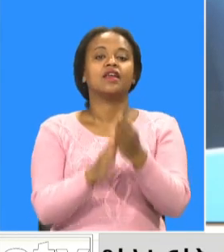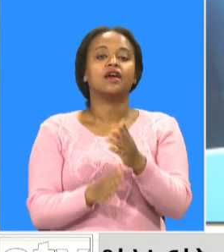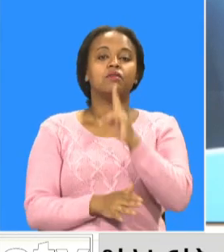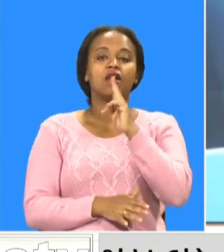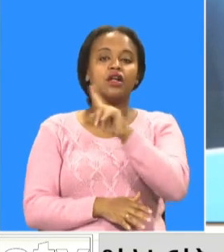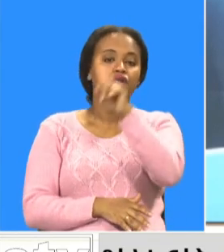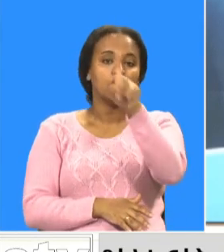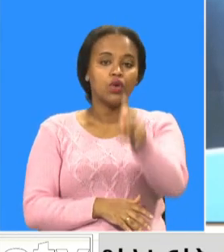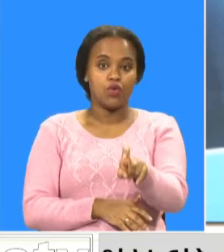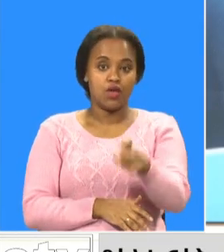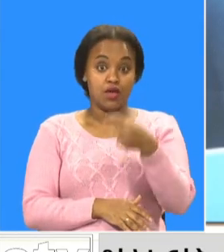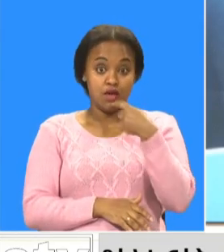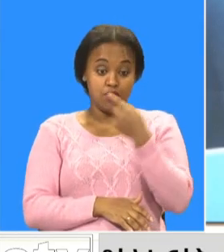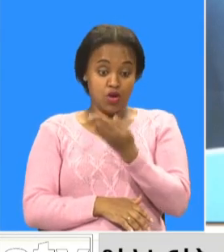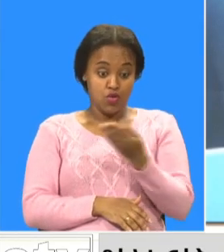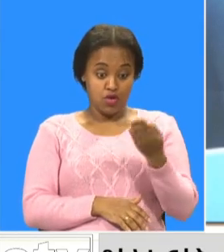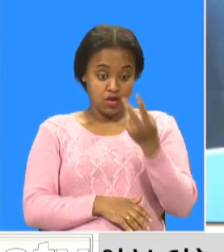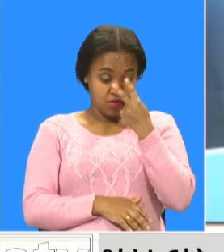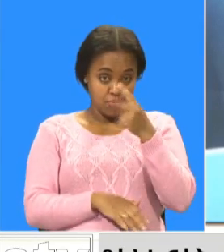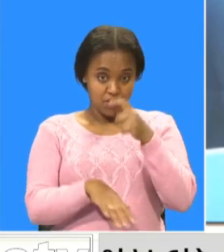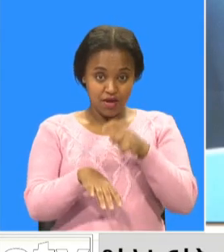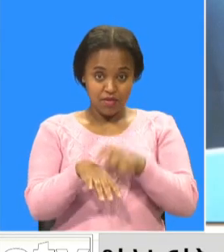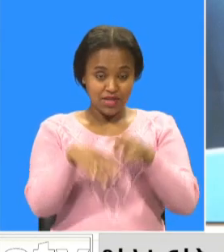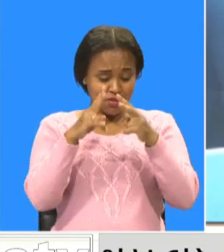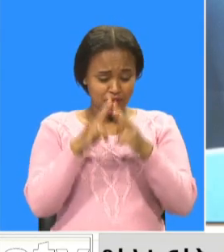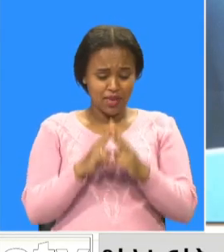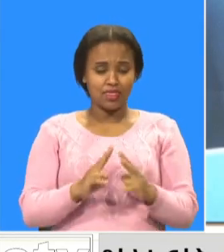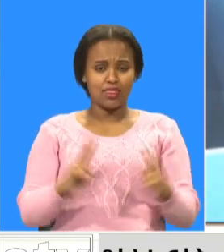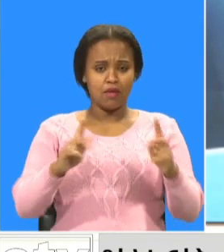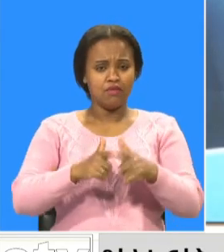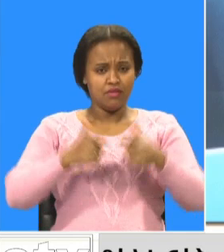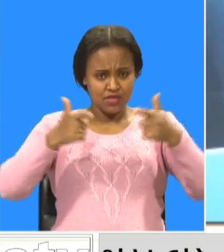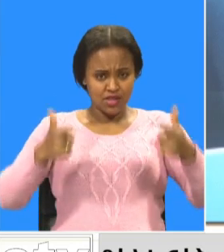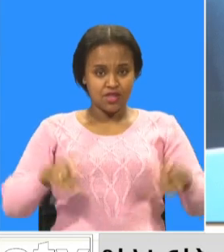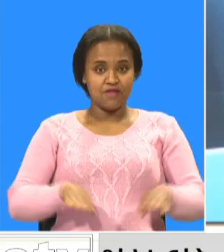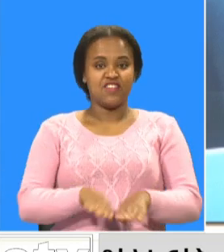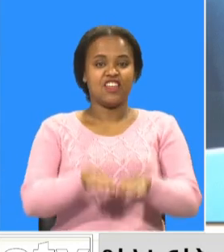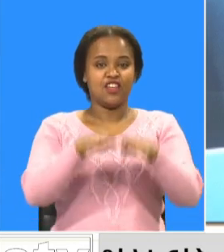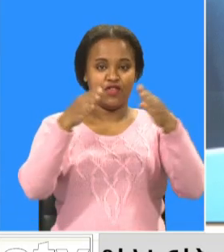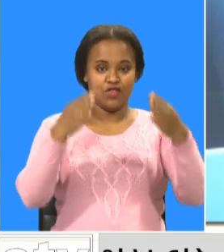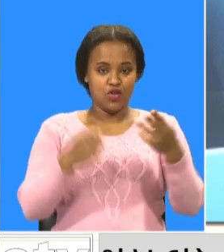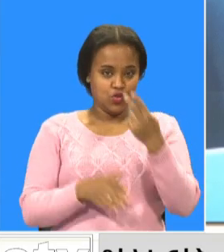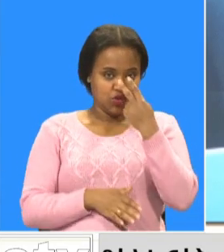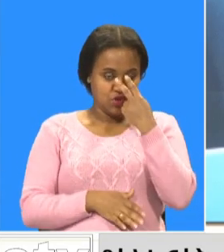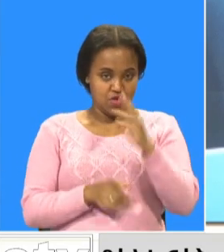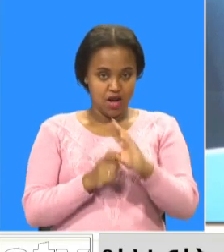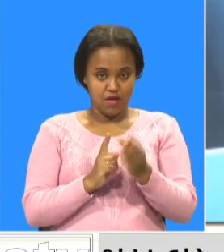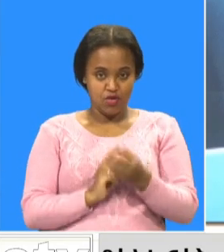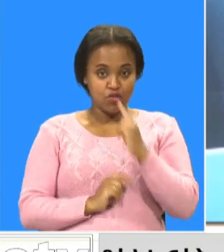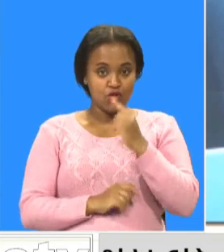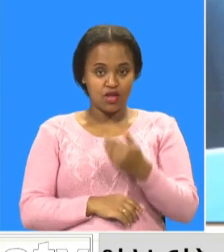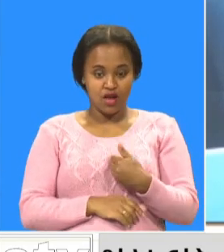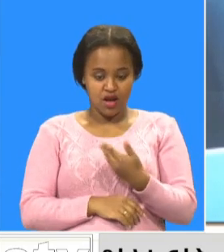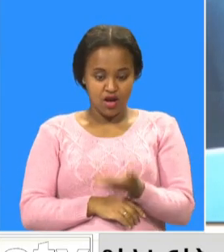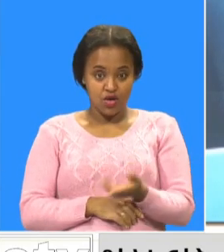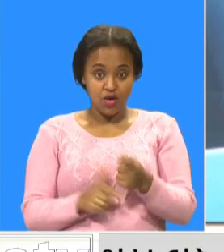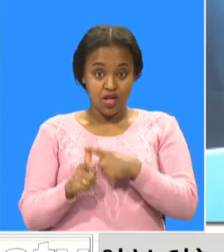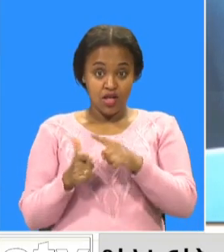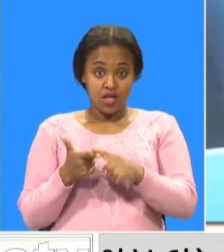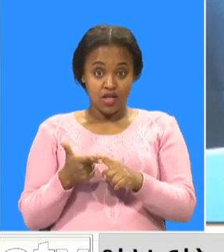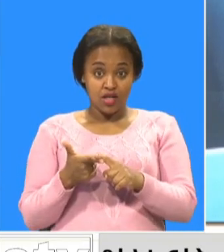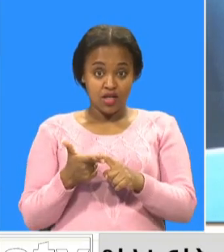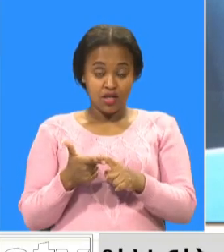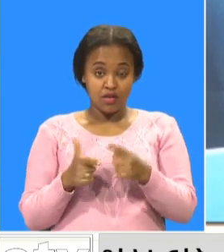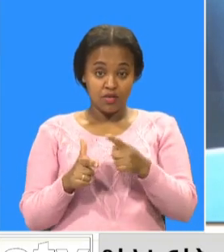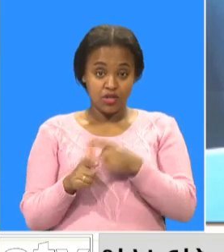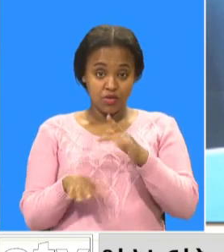እየተገበራቸው ነው ወይ የሚለውን በምናይበት ጊዜ በጣም ሰፊ ክፍተቶችን የምናይበት ሁኔታ ነው ያለው። እንግዲህ መጀመሪያ ላይ